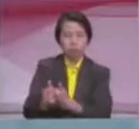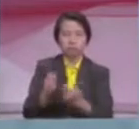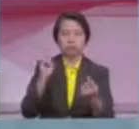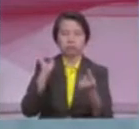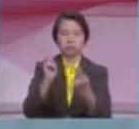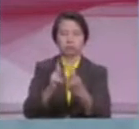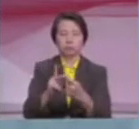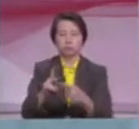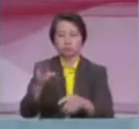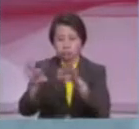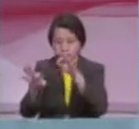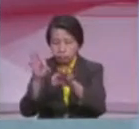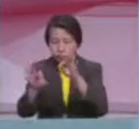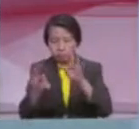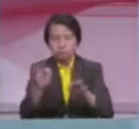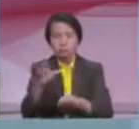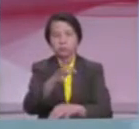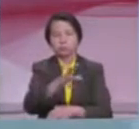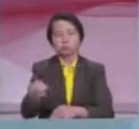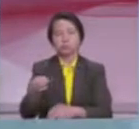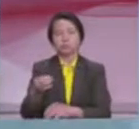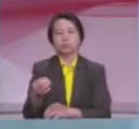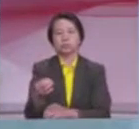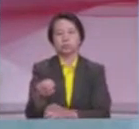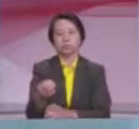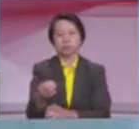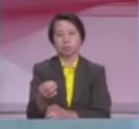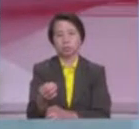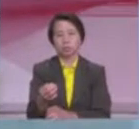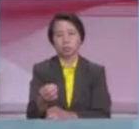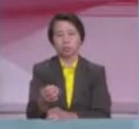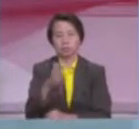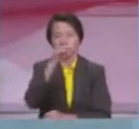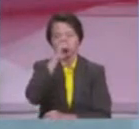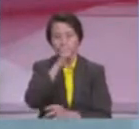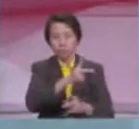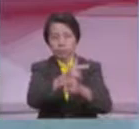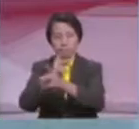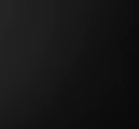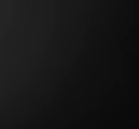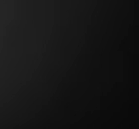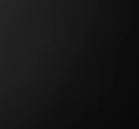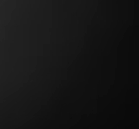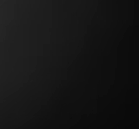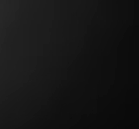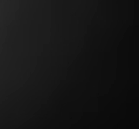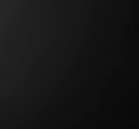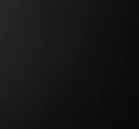kepada pengesanan dan juga perketatkan kawalan sepadan.